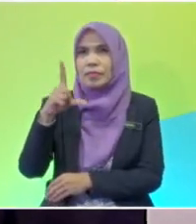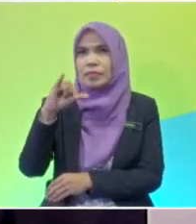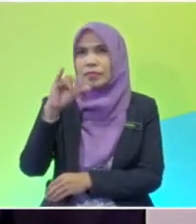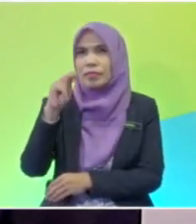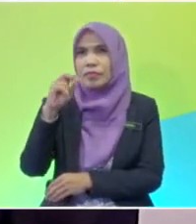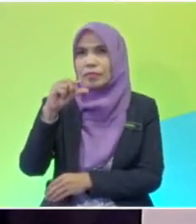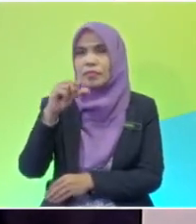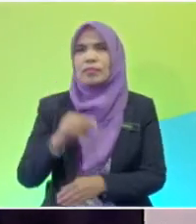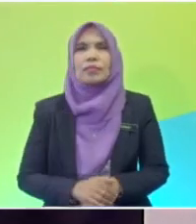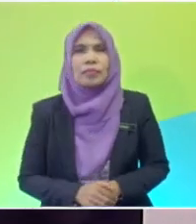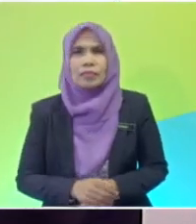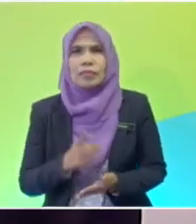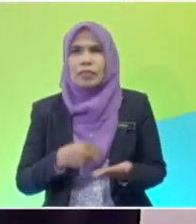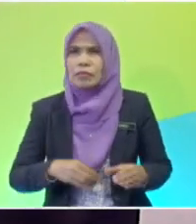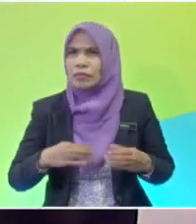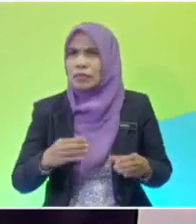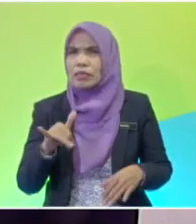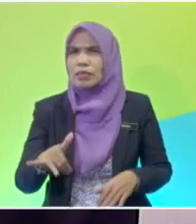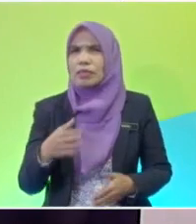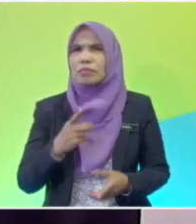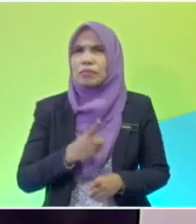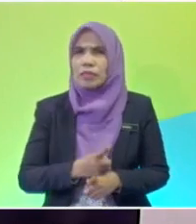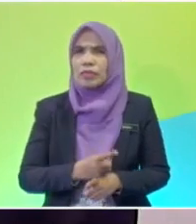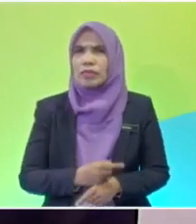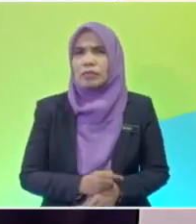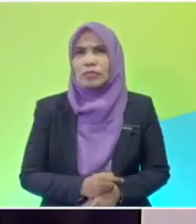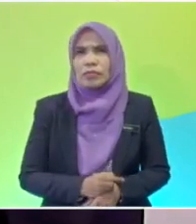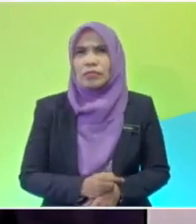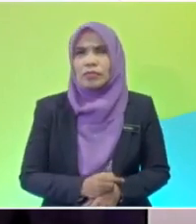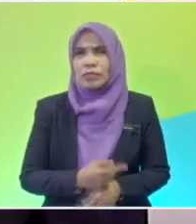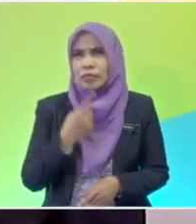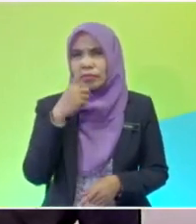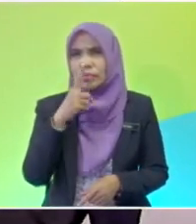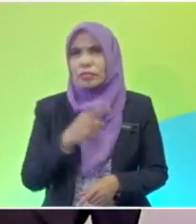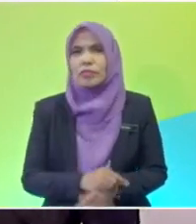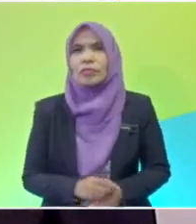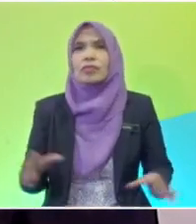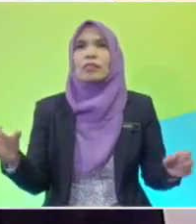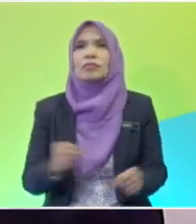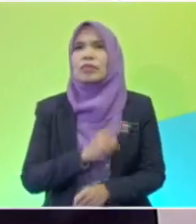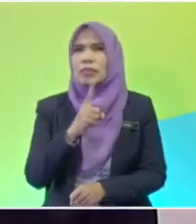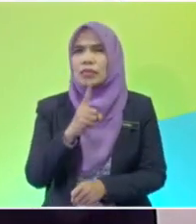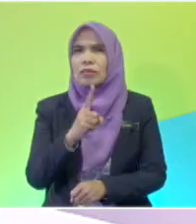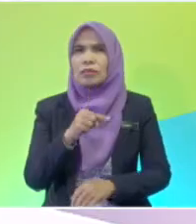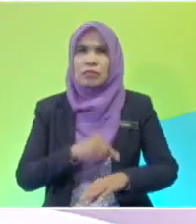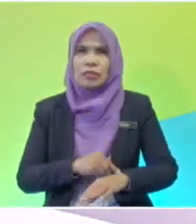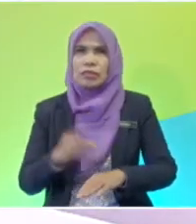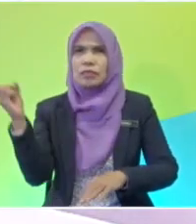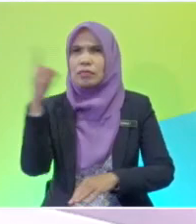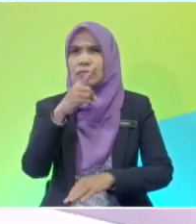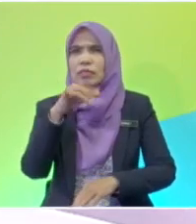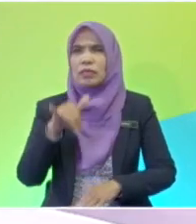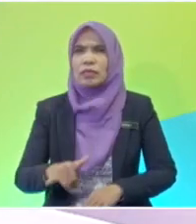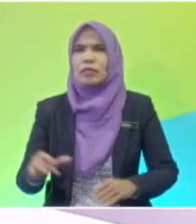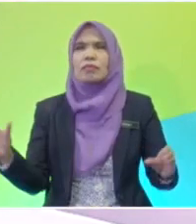lalu-laluan yang betul untuk mereka tempuh bagi menghadapi satu masa depan yang lebih mencabut kadang-kadang kita pun tidak tahu apakah